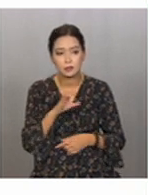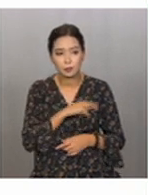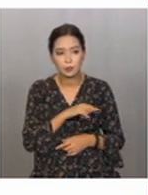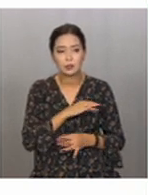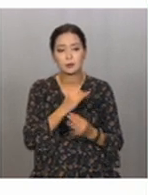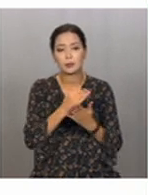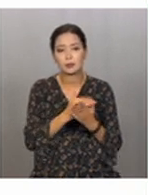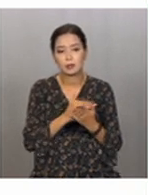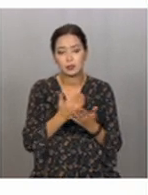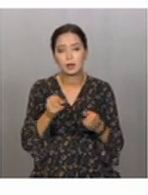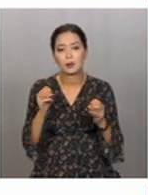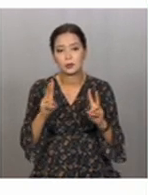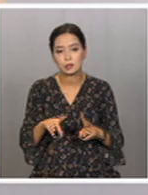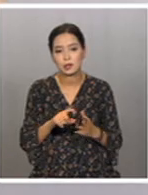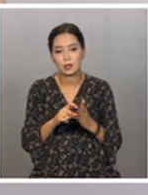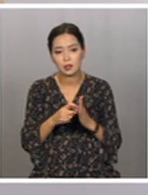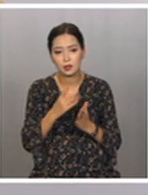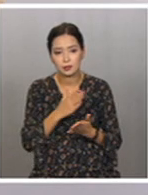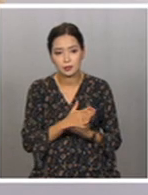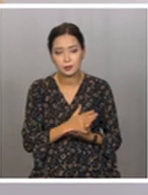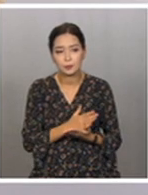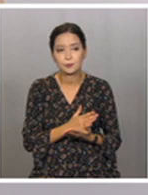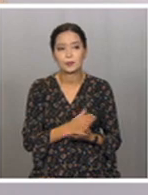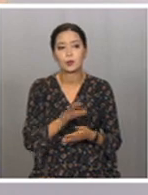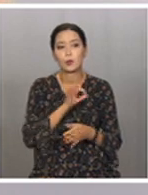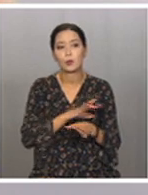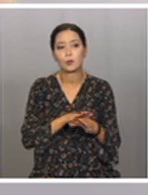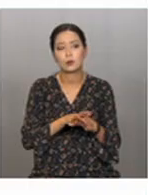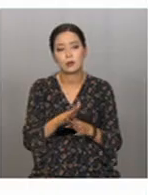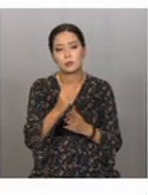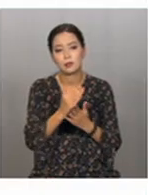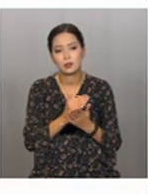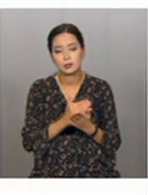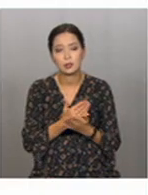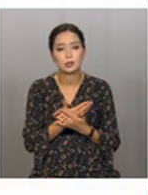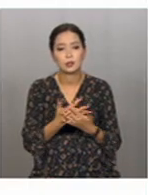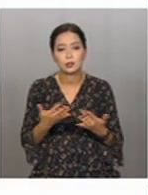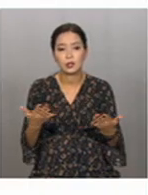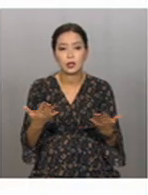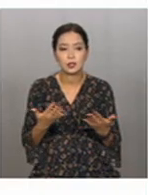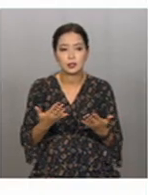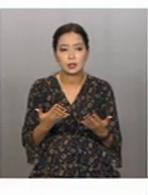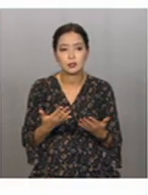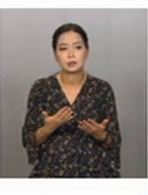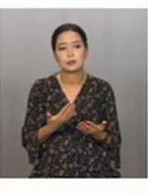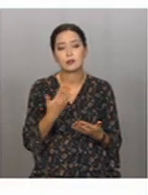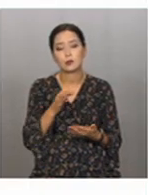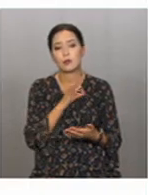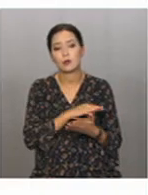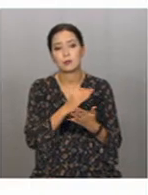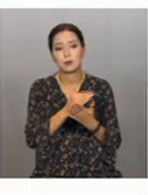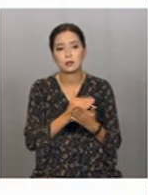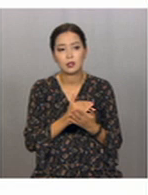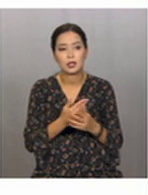және бағдарламалық қабықшалар. Қолданбалы бағдарламалық жасақтама түрлері қандай? Қолданбалы бағдарламалар